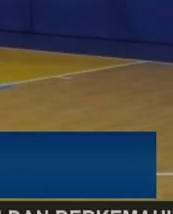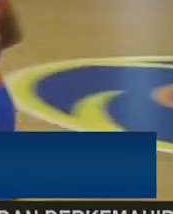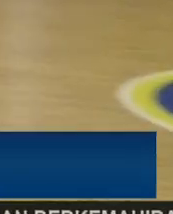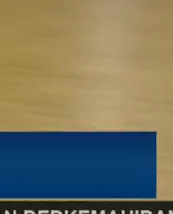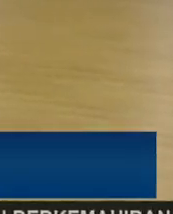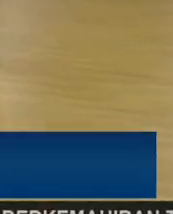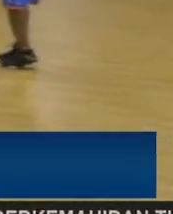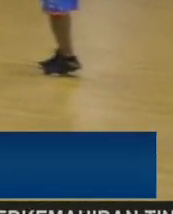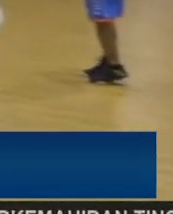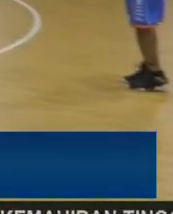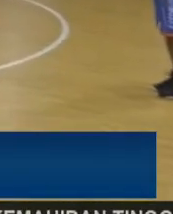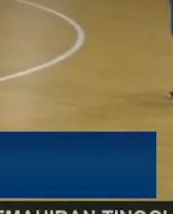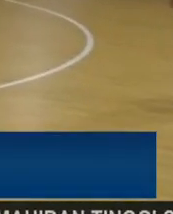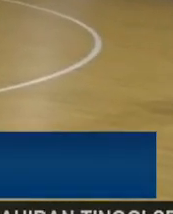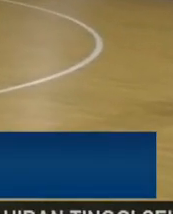berbalas